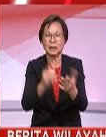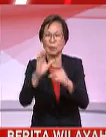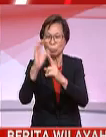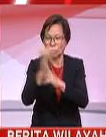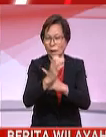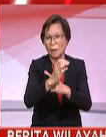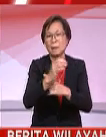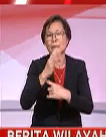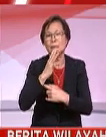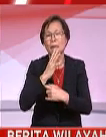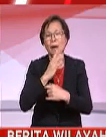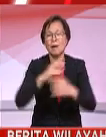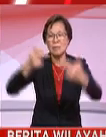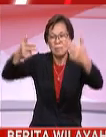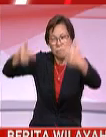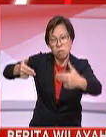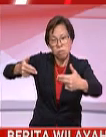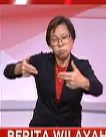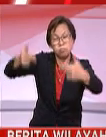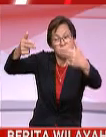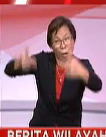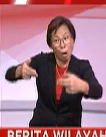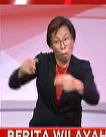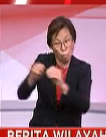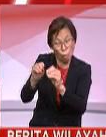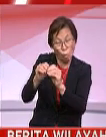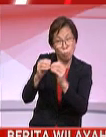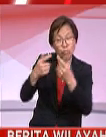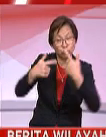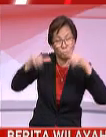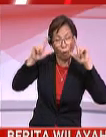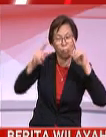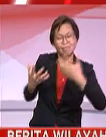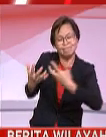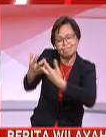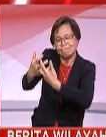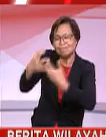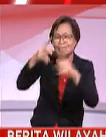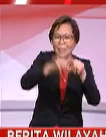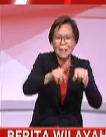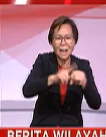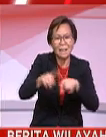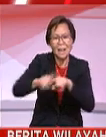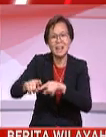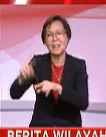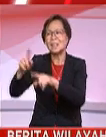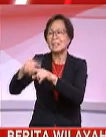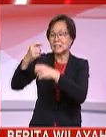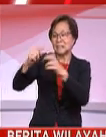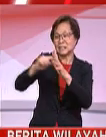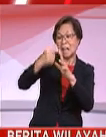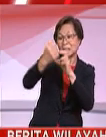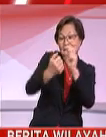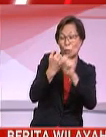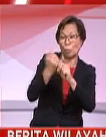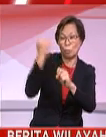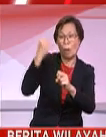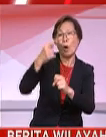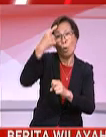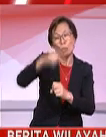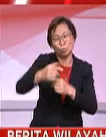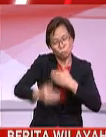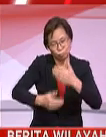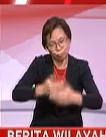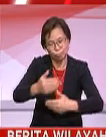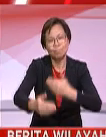berkata, platform secara maya dan hybrid yang semakin popular diadaptasi oleh pelbagai pihak sejak tahun lepas dilihat antara penggerak untuk